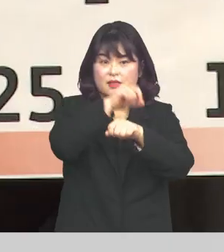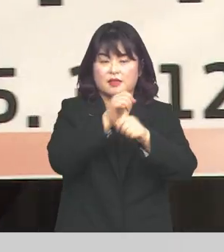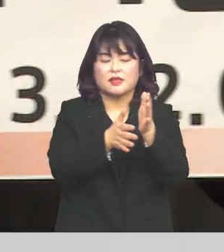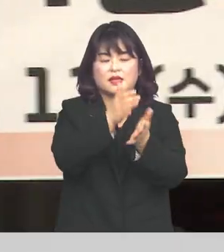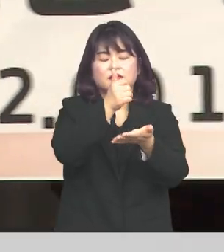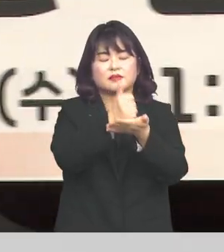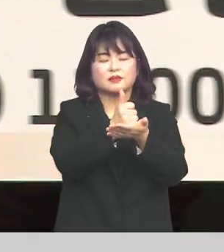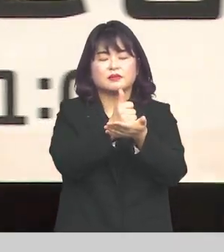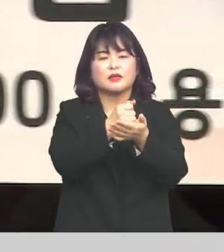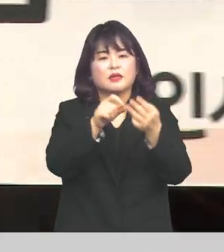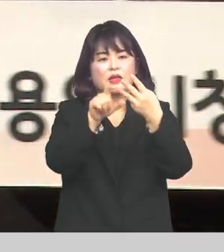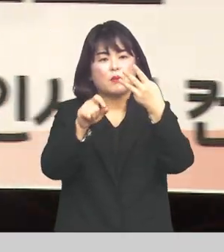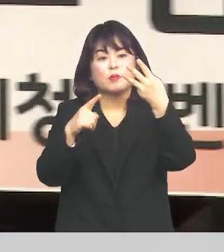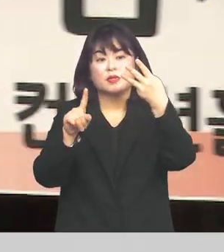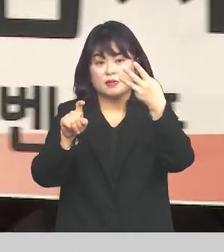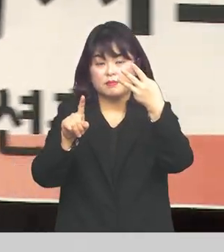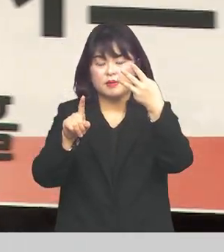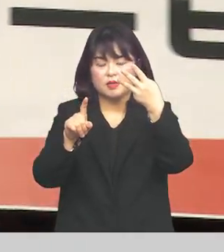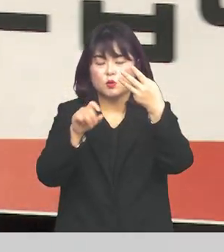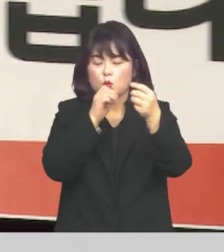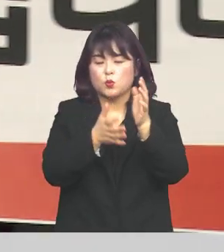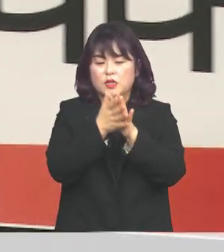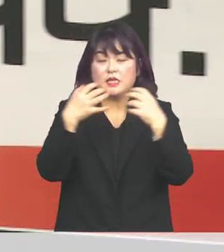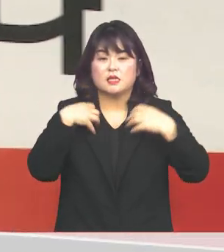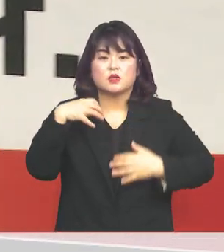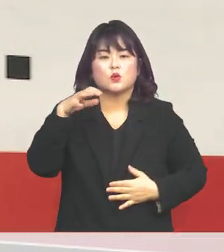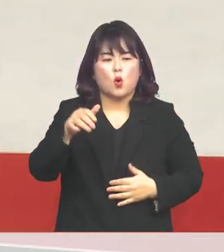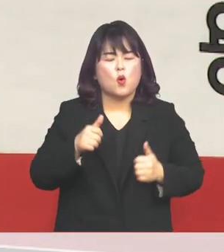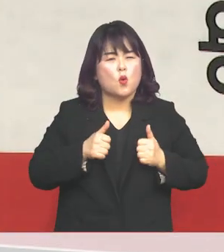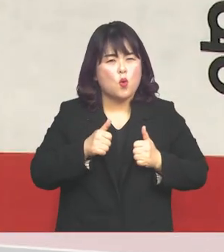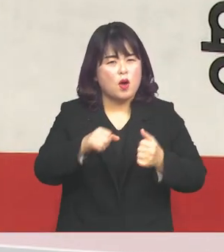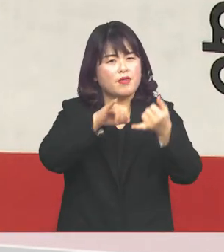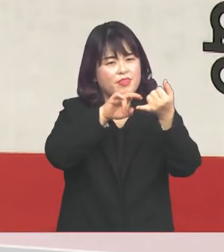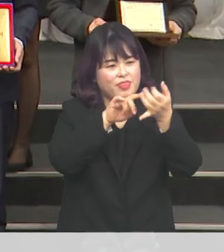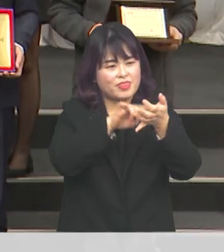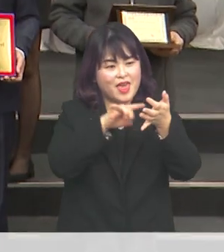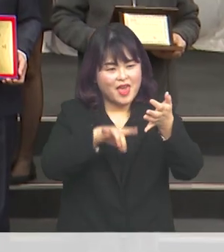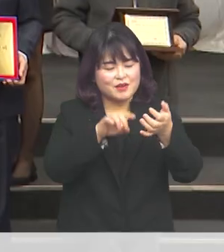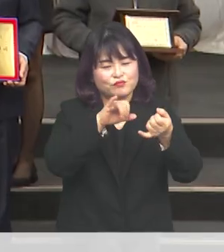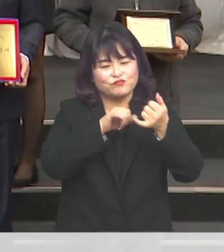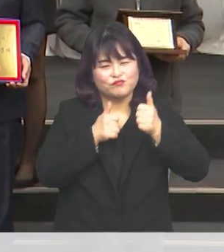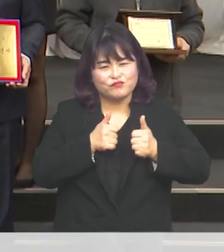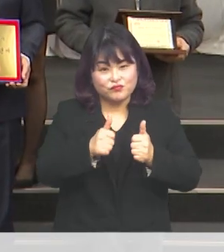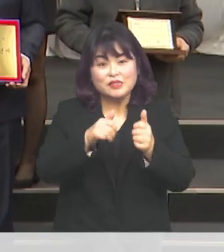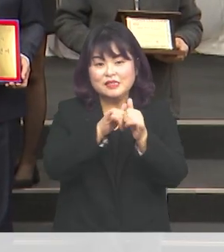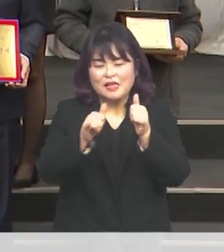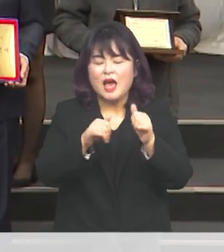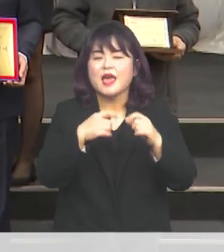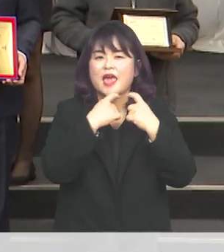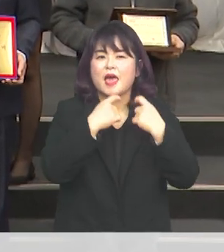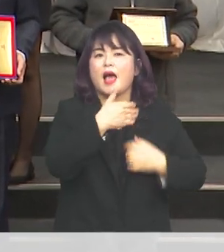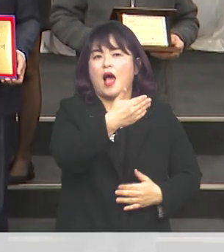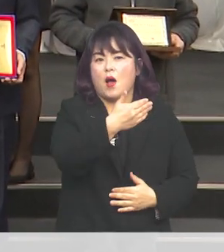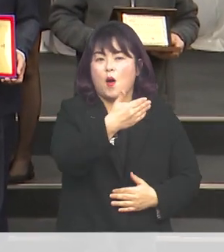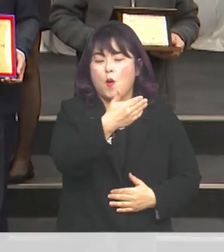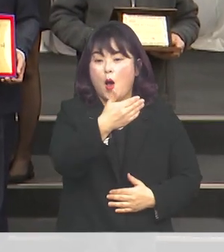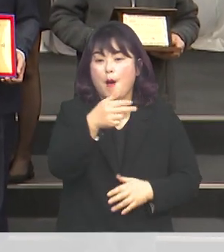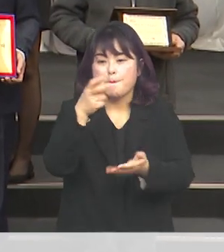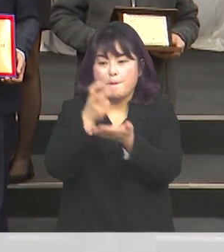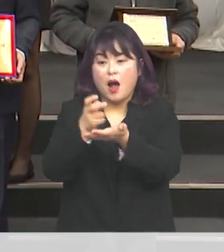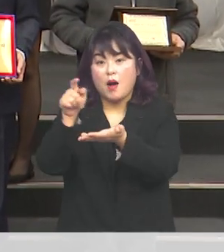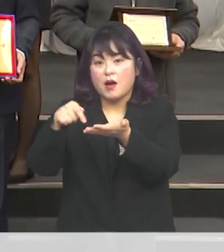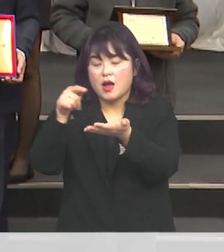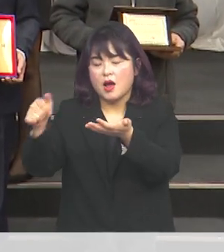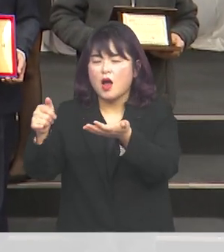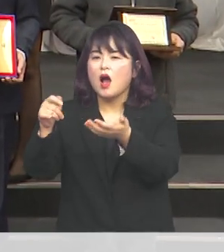이상일 용인특례시장은 지난 12일 시청 컨벤션홀에서 성실 납세자로 선정된 개인 9명에게 인증패를 수여하고